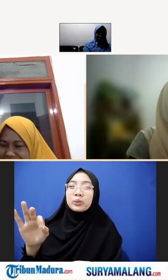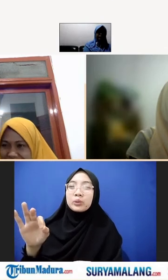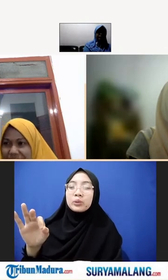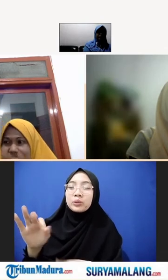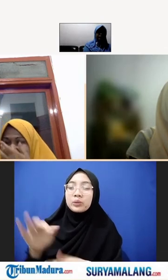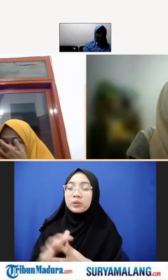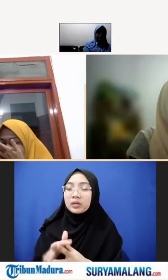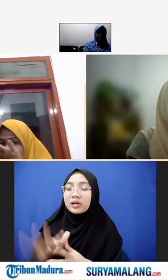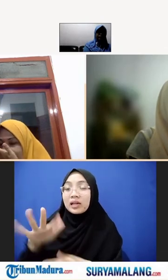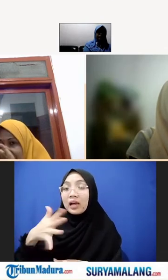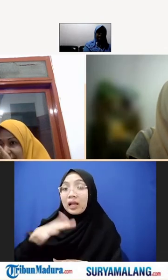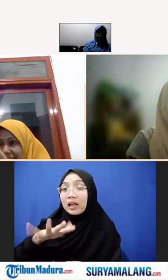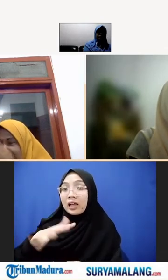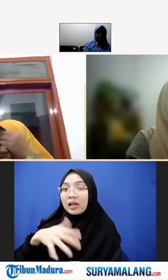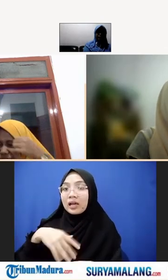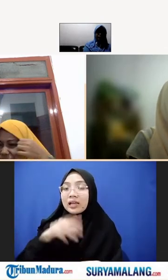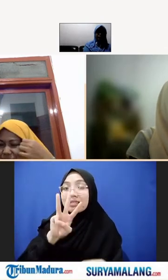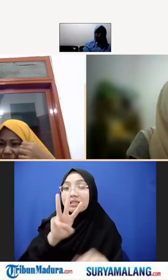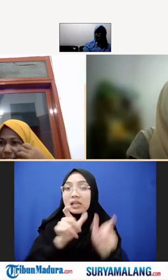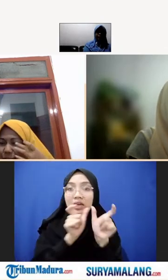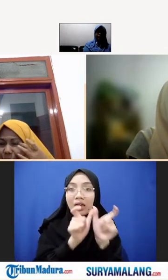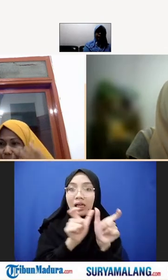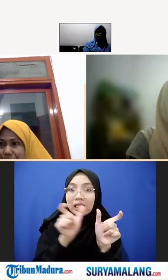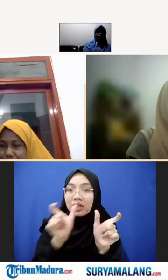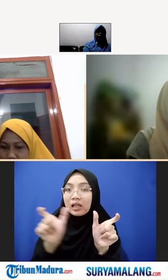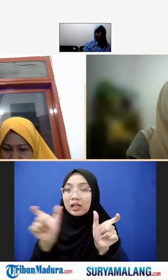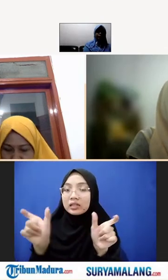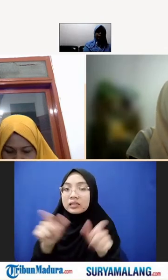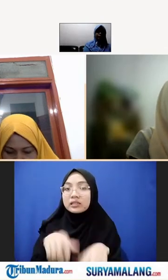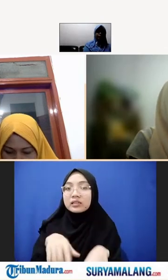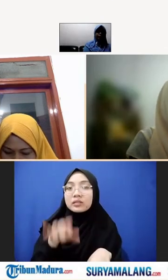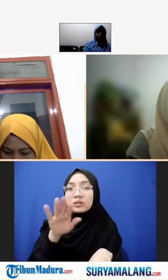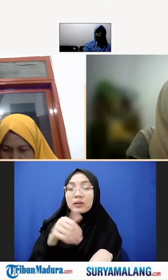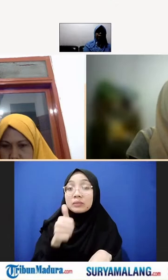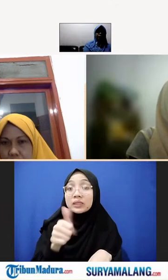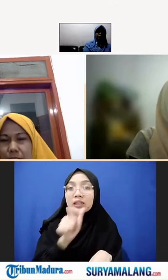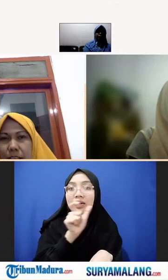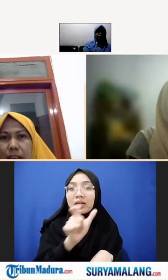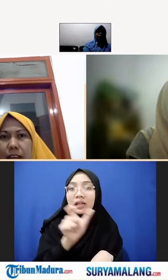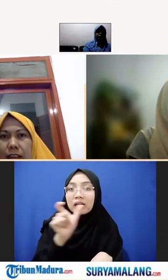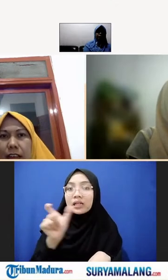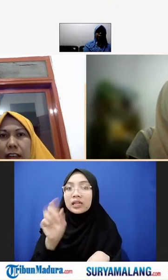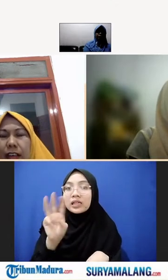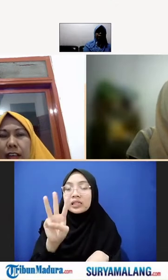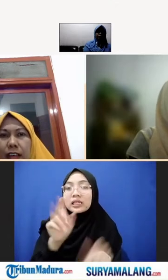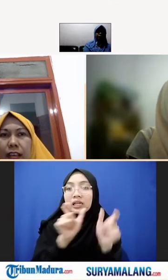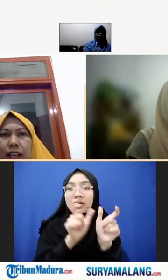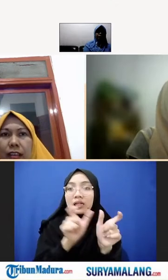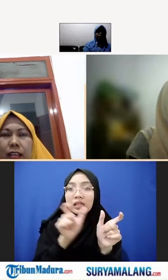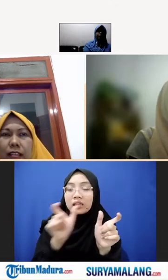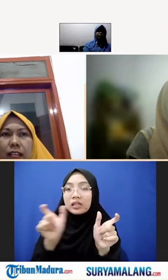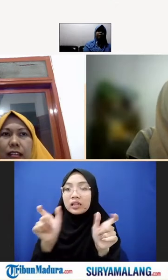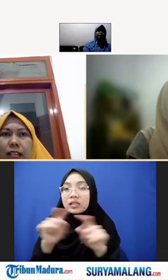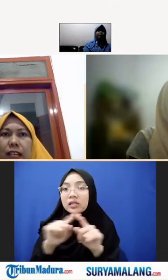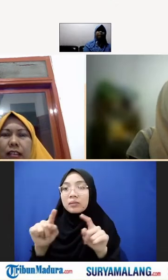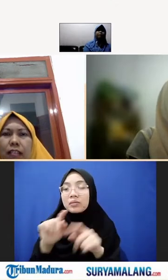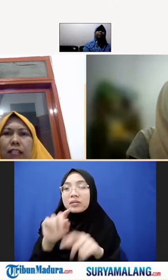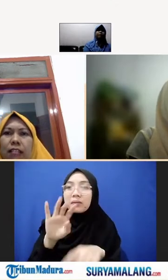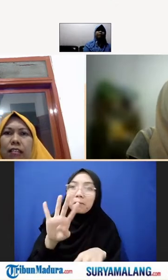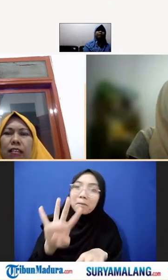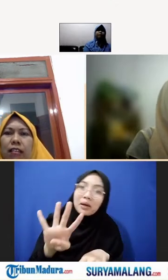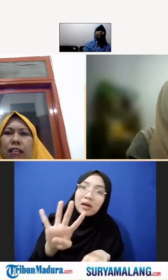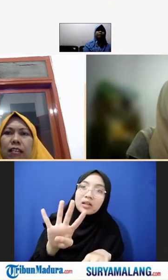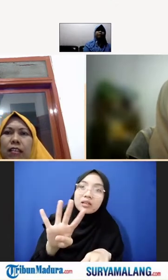kadang bisa 3 kata. Udah bisa 3 kata, cuman sesekali 4, udah bisa